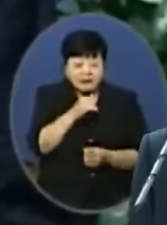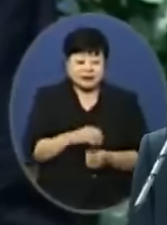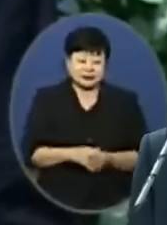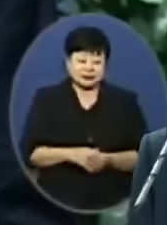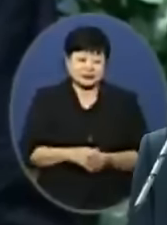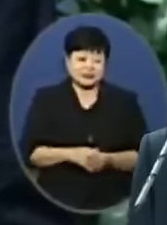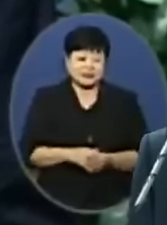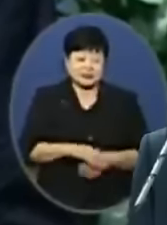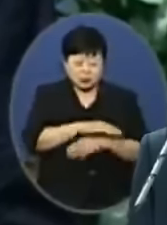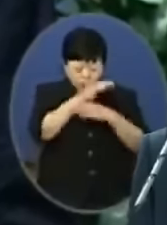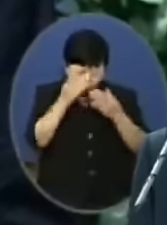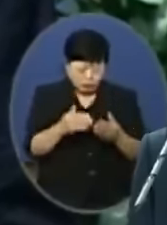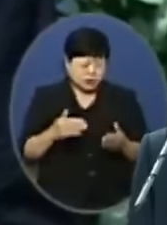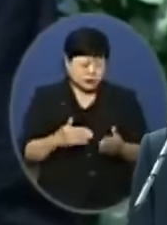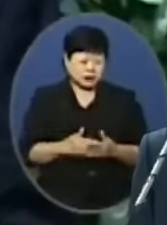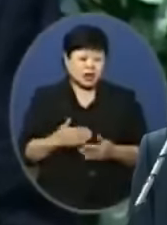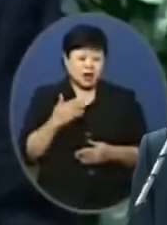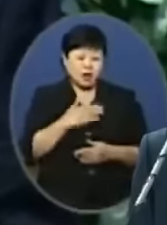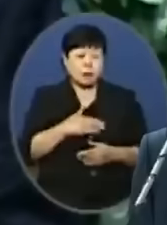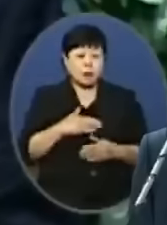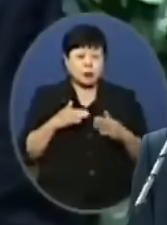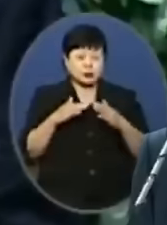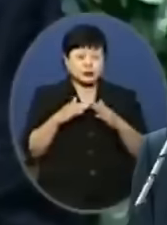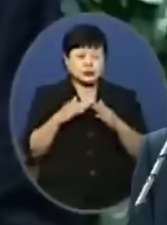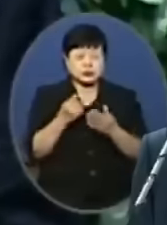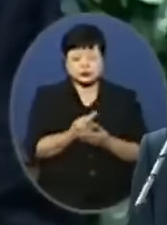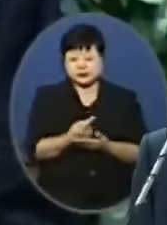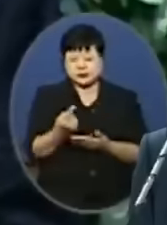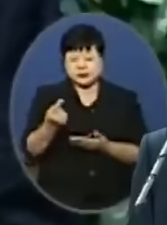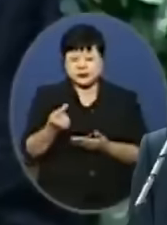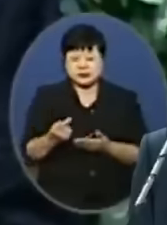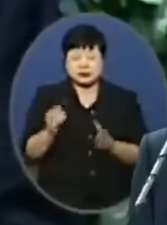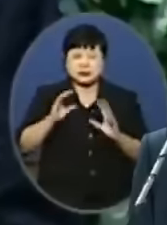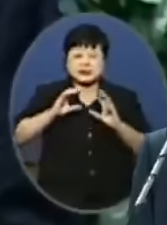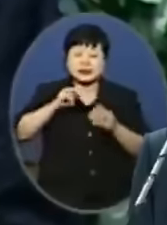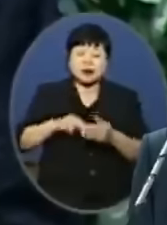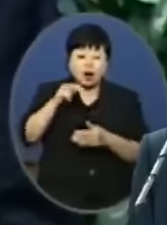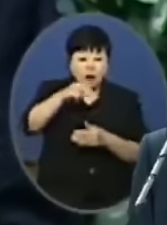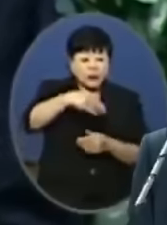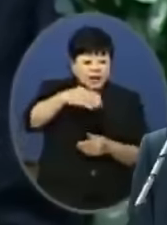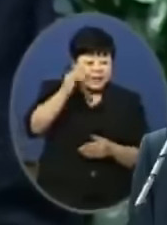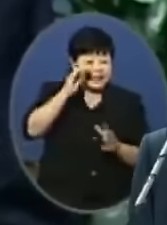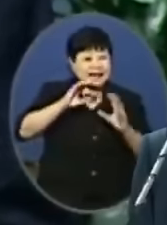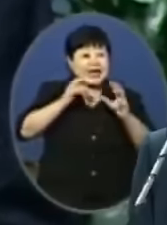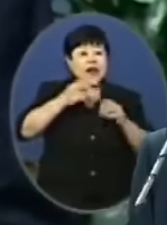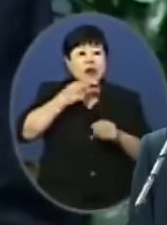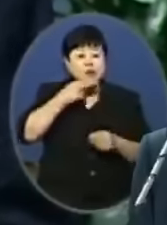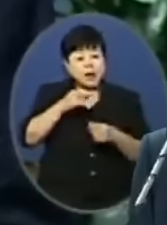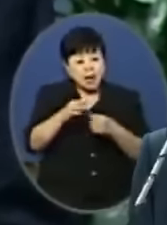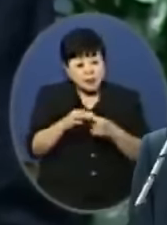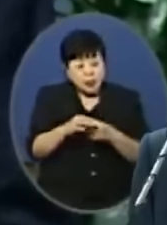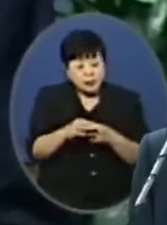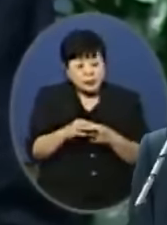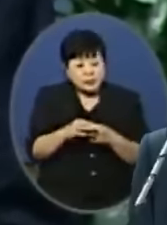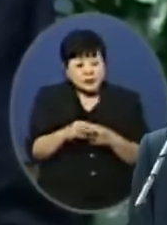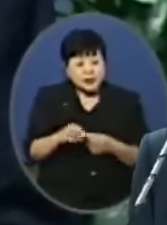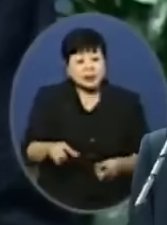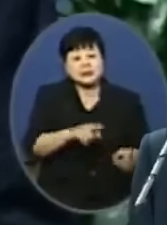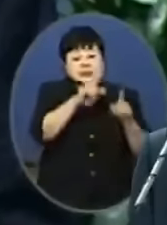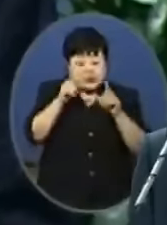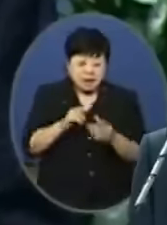다 끊어버리고 이 육신의 장막집 떠나서 저 세상으로 건너갈 때 천국이 없다면